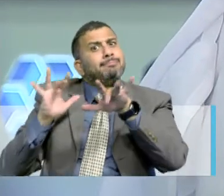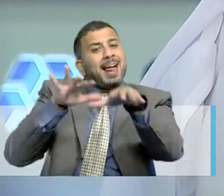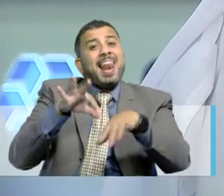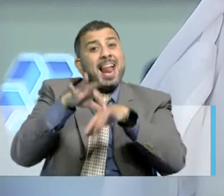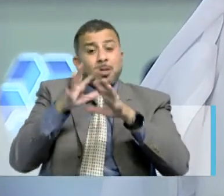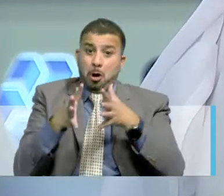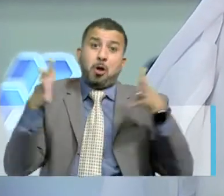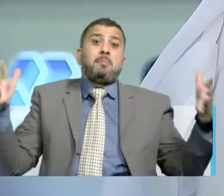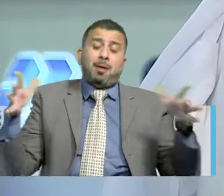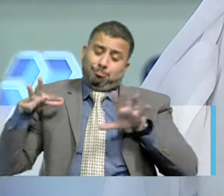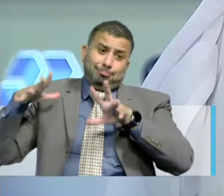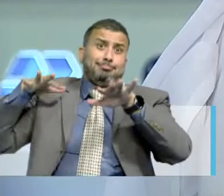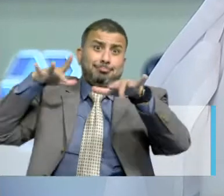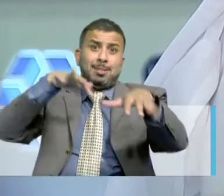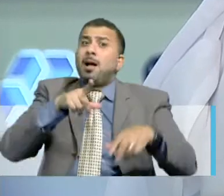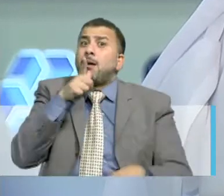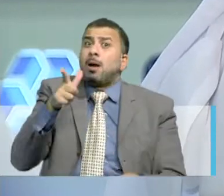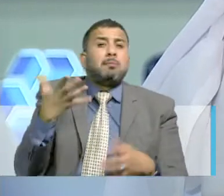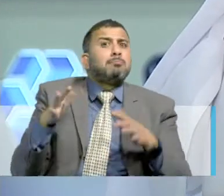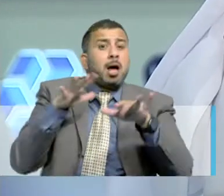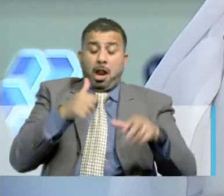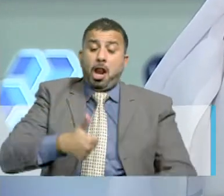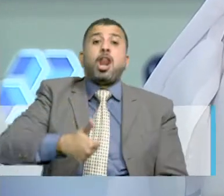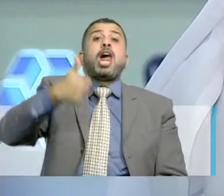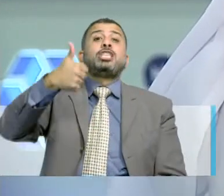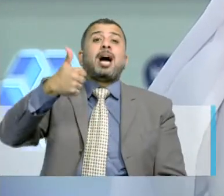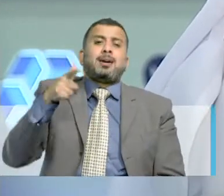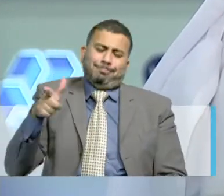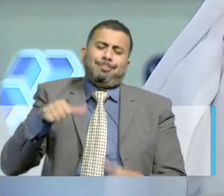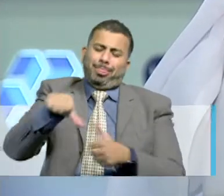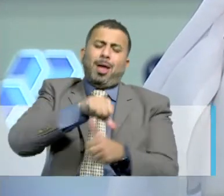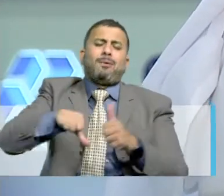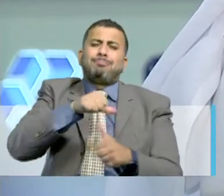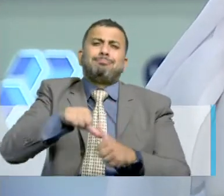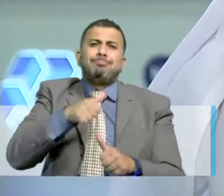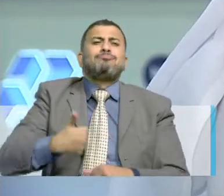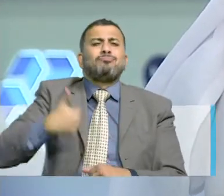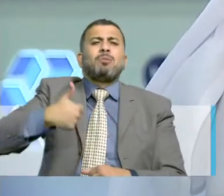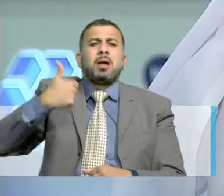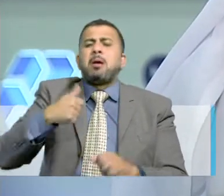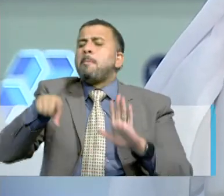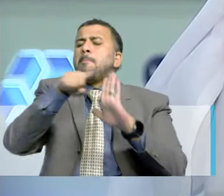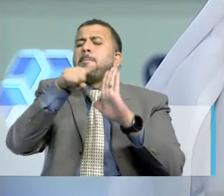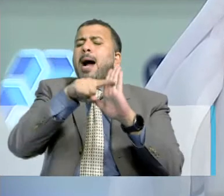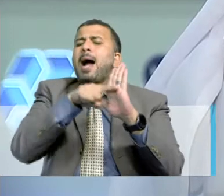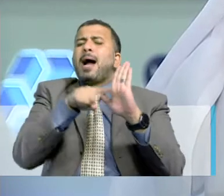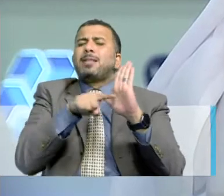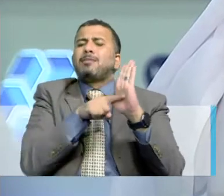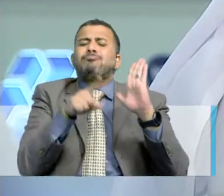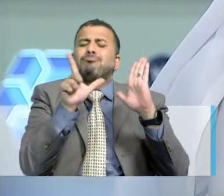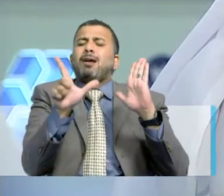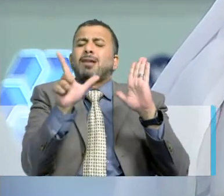جدا. هذا الإقبال إن دل على نجاح هذه الدورة بكل المعايير التي